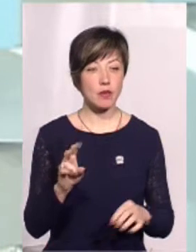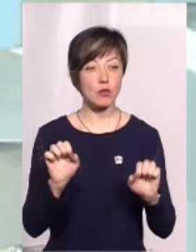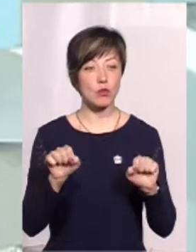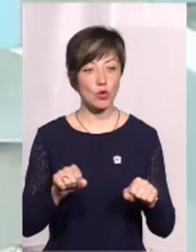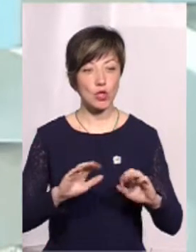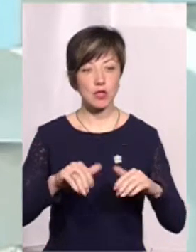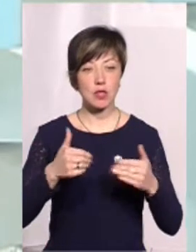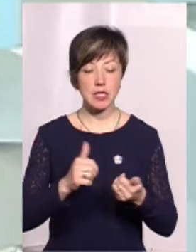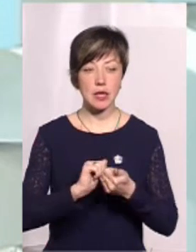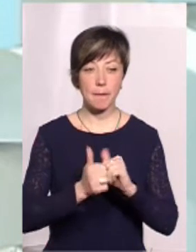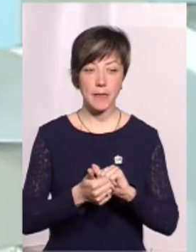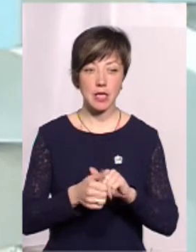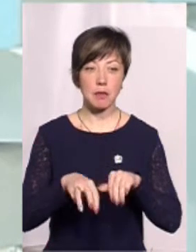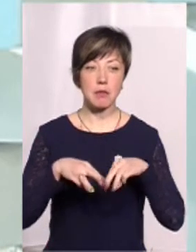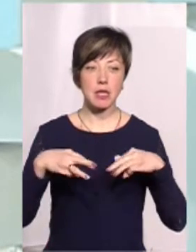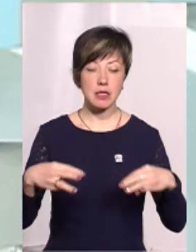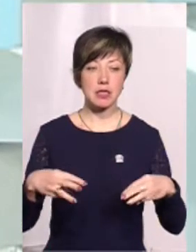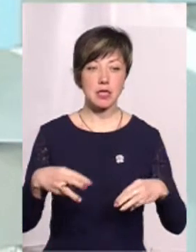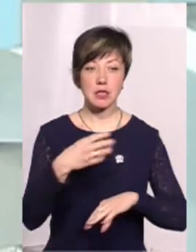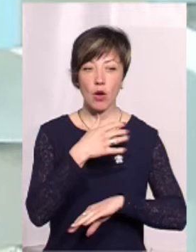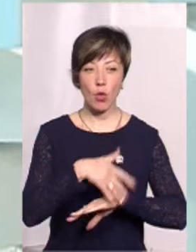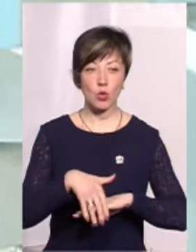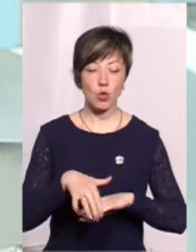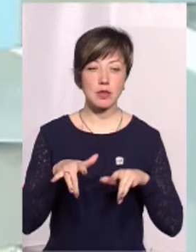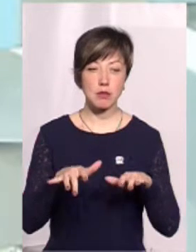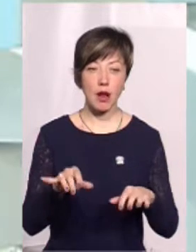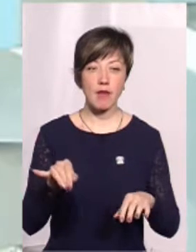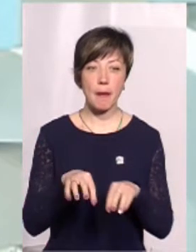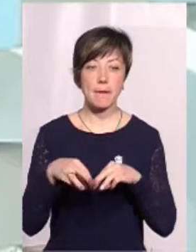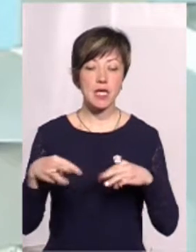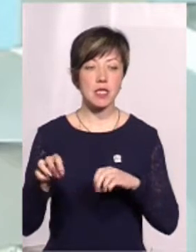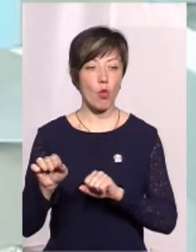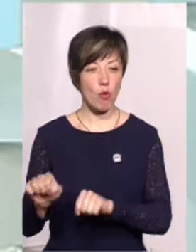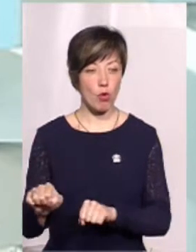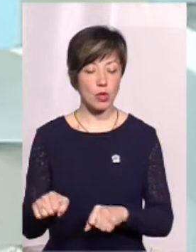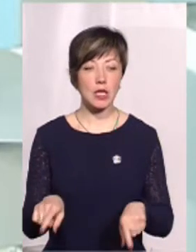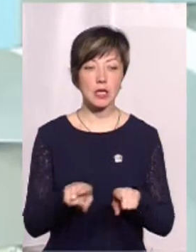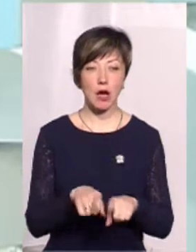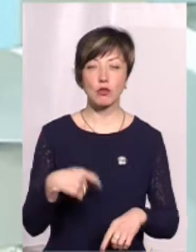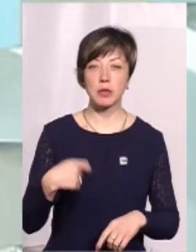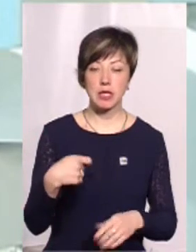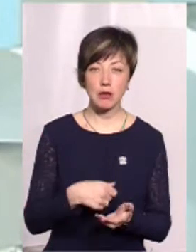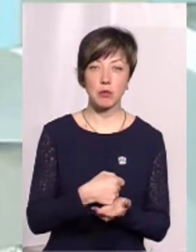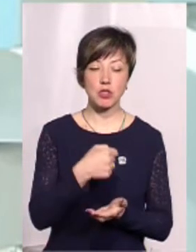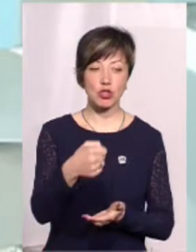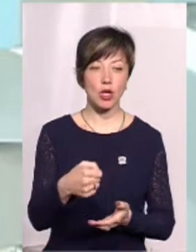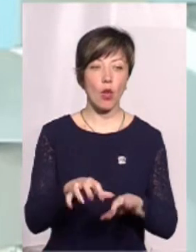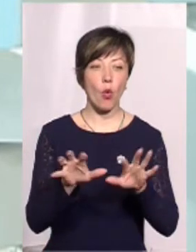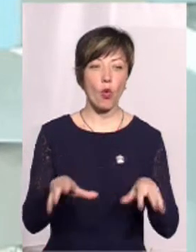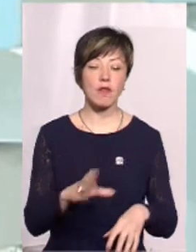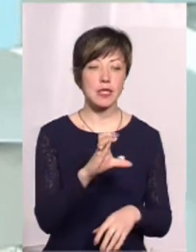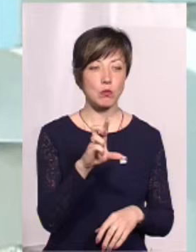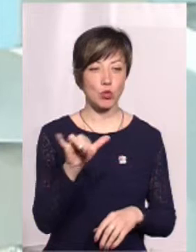може ініціювати заміну міністра закордонних справ та міністра оборони. Також президент призначає голову